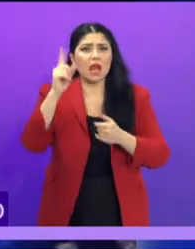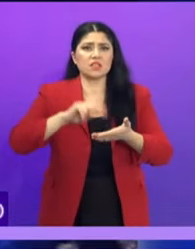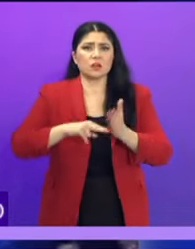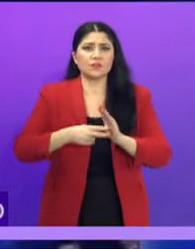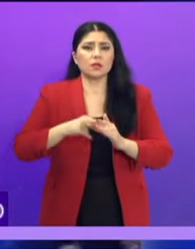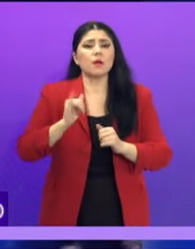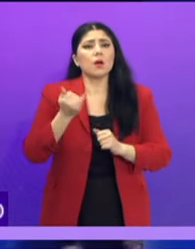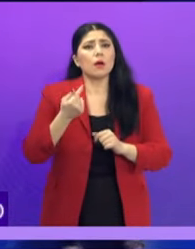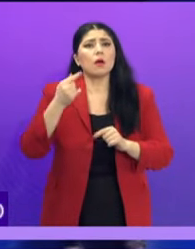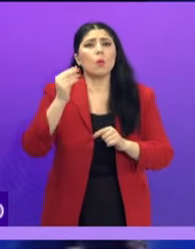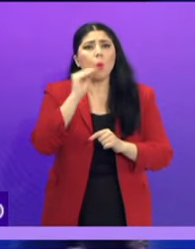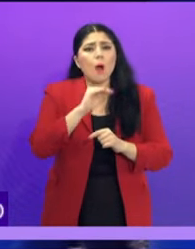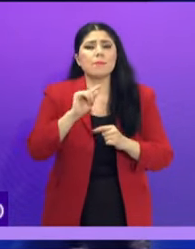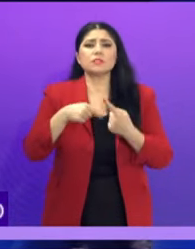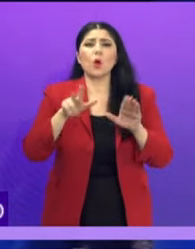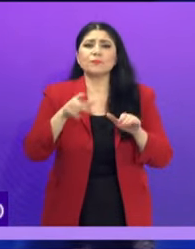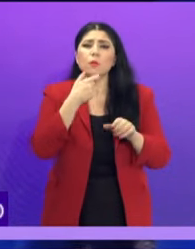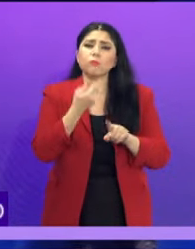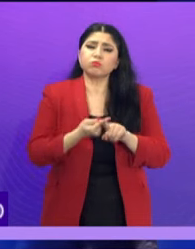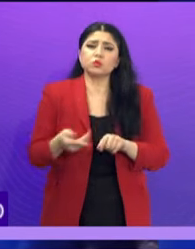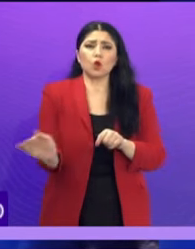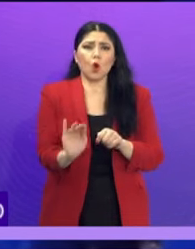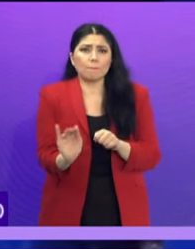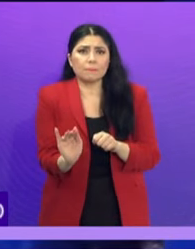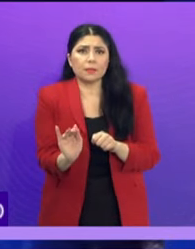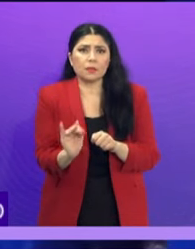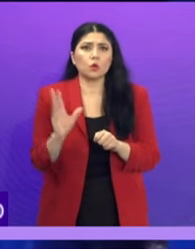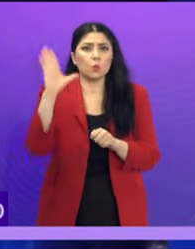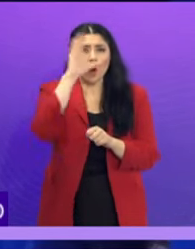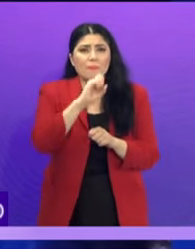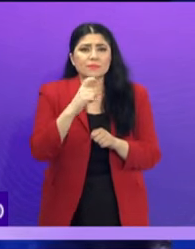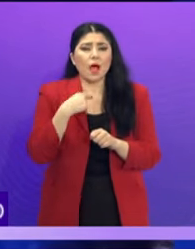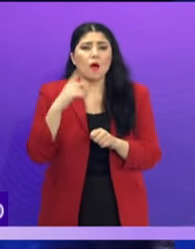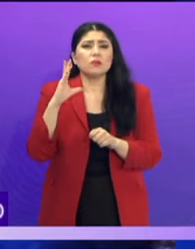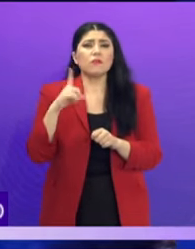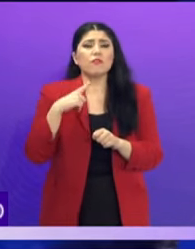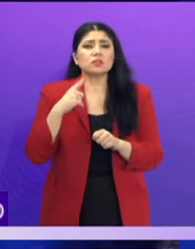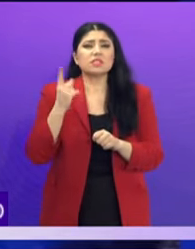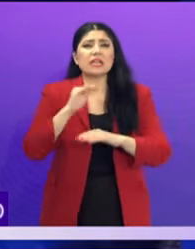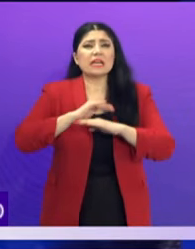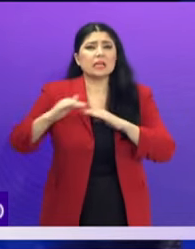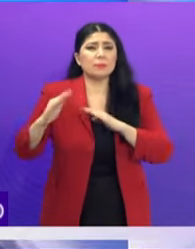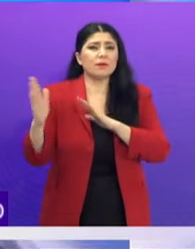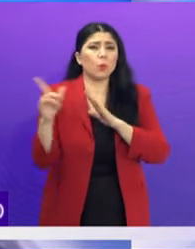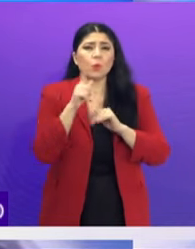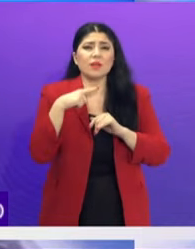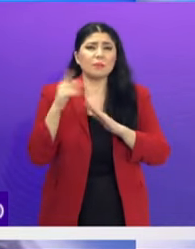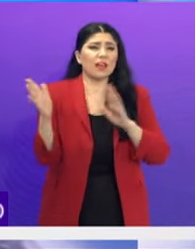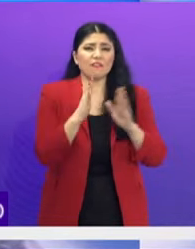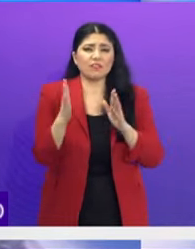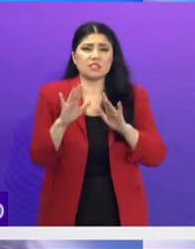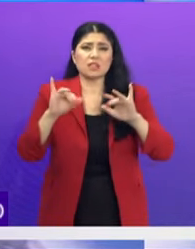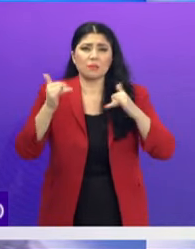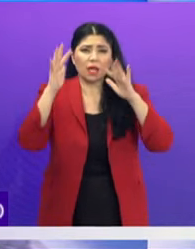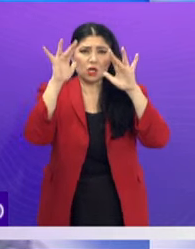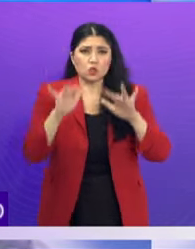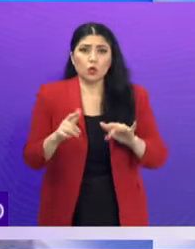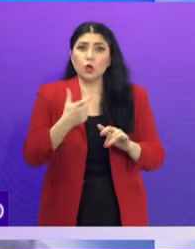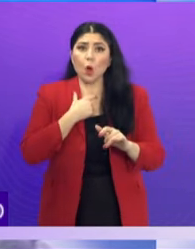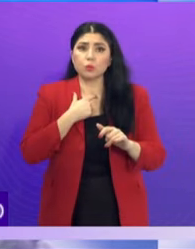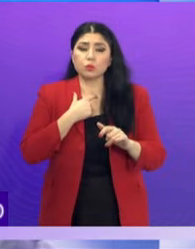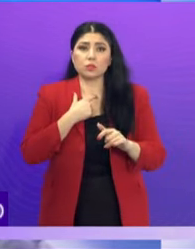cât și copii în această situație, care și-au petrecut noaptea în viscol, în câmp, acolo unde i-a prins ninsoarea și nu au mai